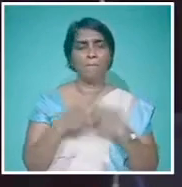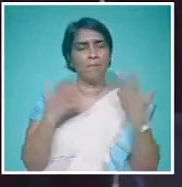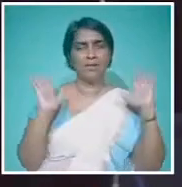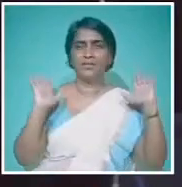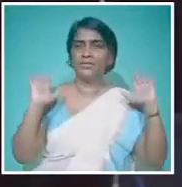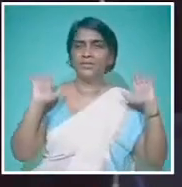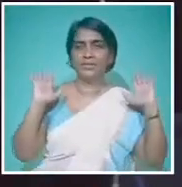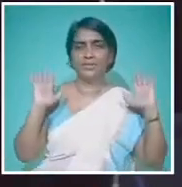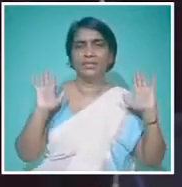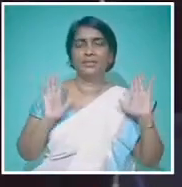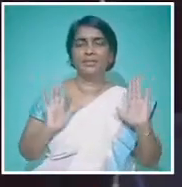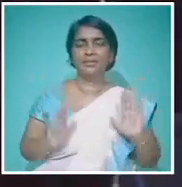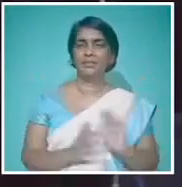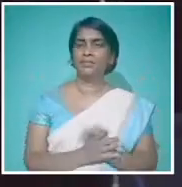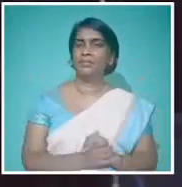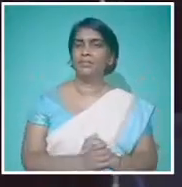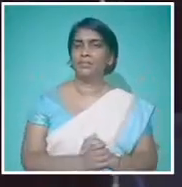හිතාගෙන